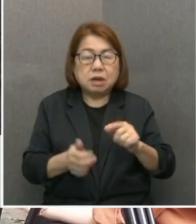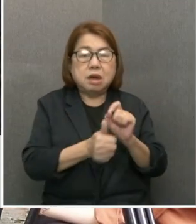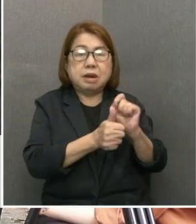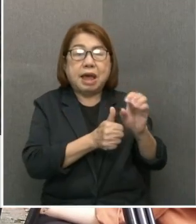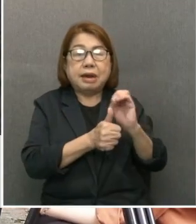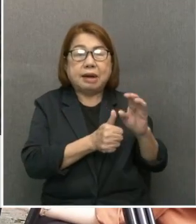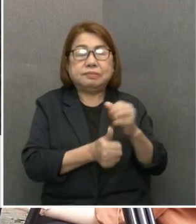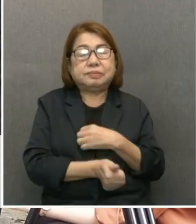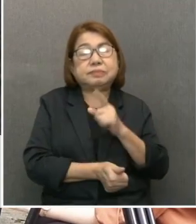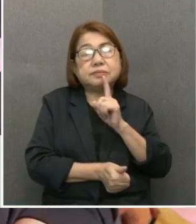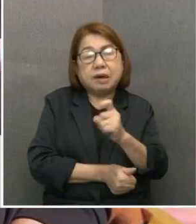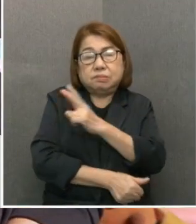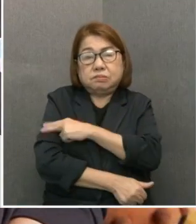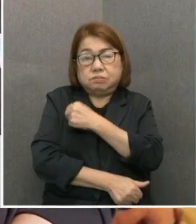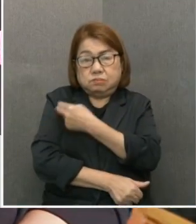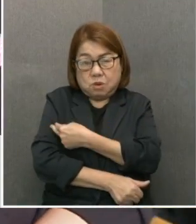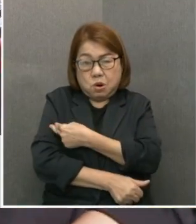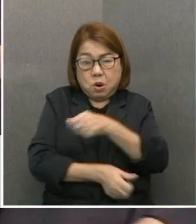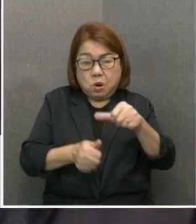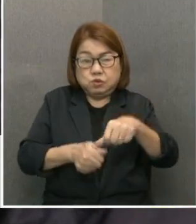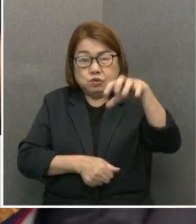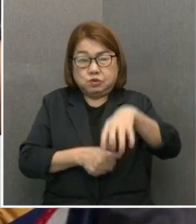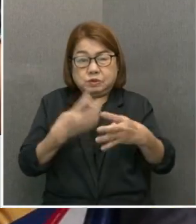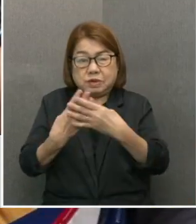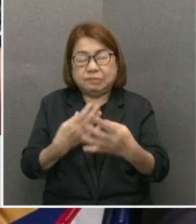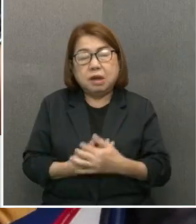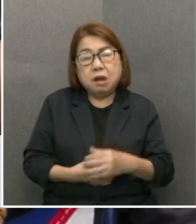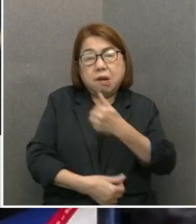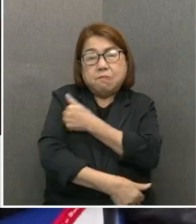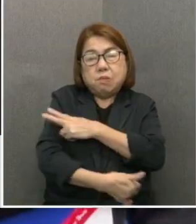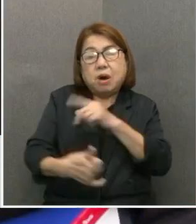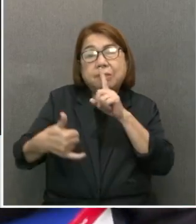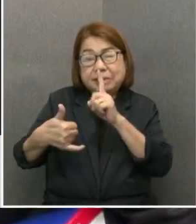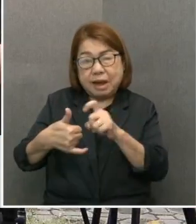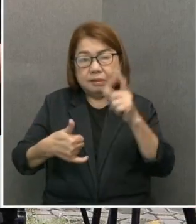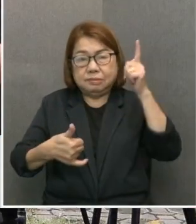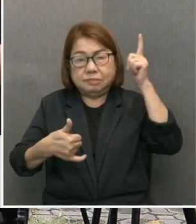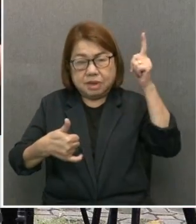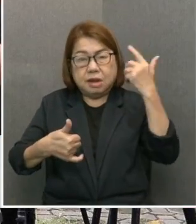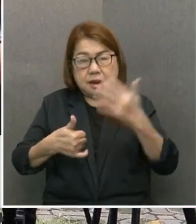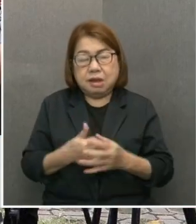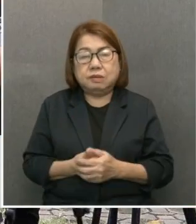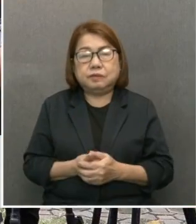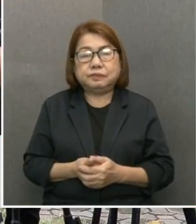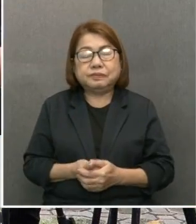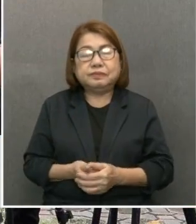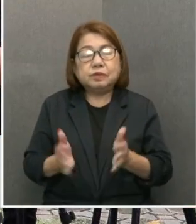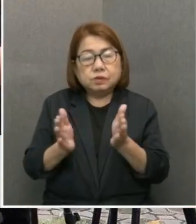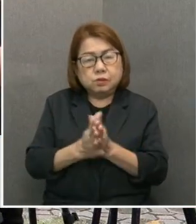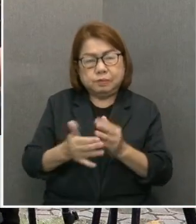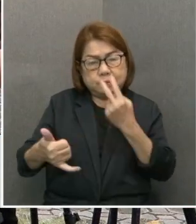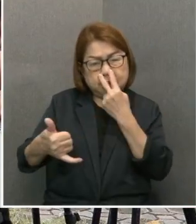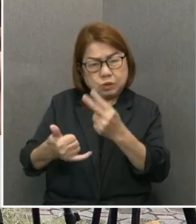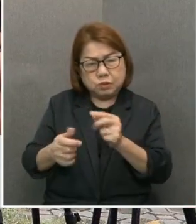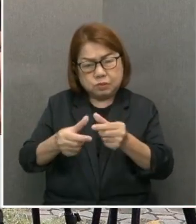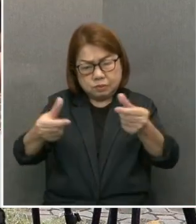สถานโรงพยาบาลราชทัณฑ์และแพทย์ก็ได้สอบถามอาการโดยละเอียดแล้วนะคะตลอดจนพิจารณาจากราย